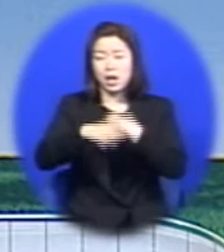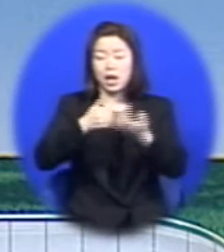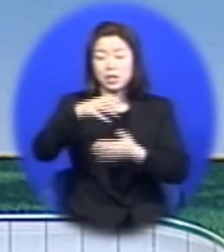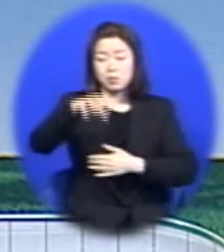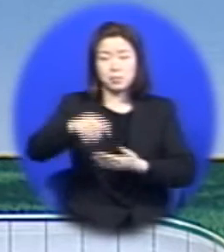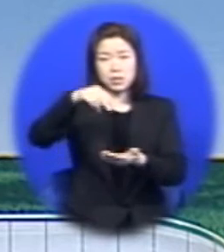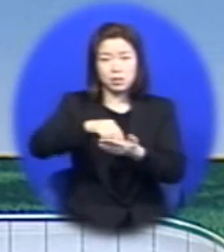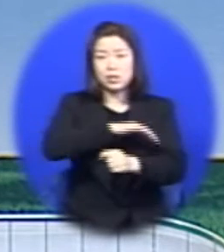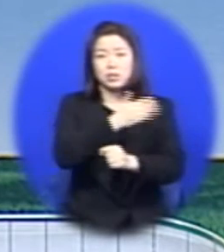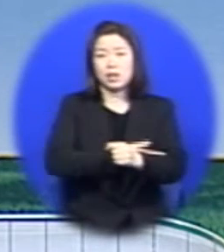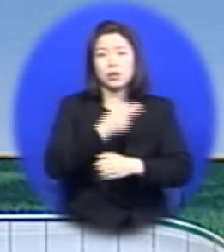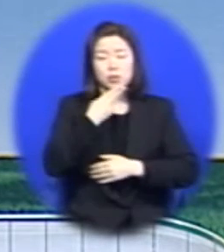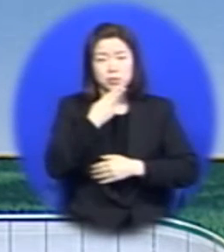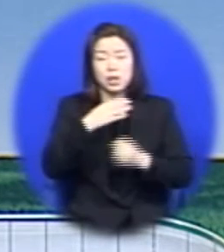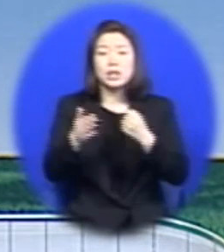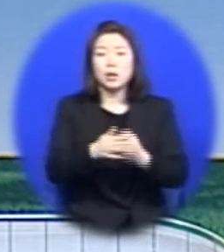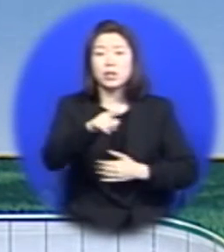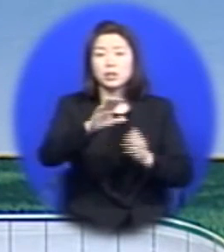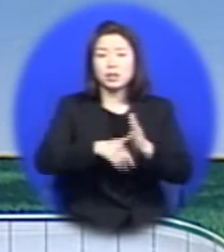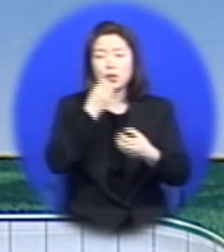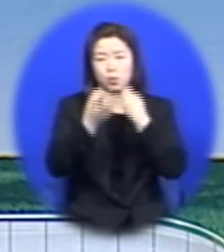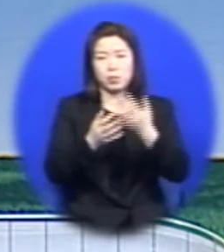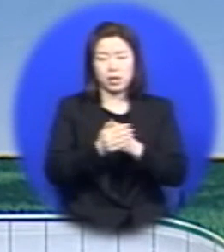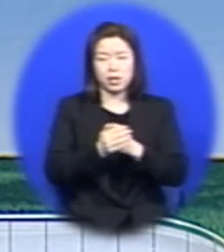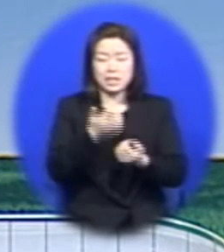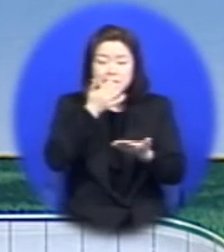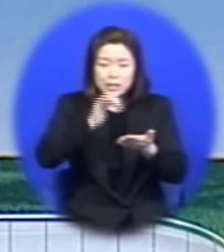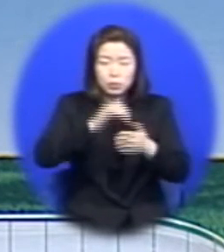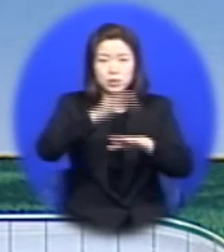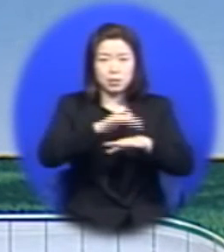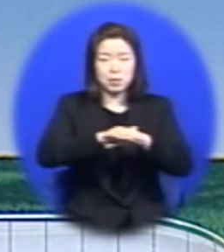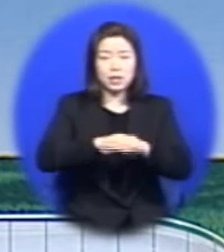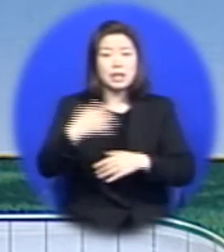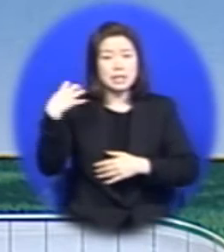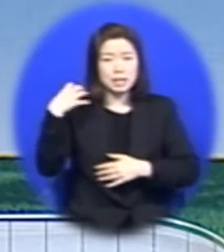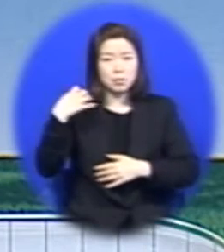그때 하나님께 그 고백을 드렸어요. 저는 돌짝과 사명을 외면하지 않겠다고.